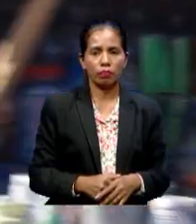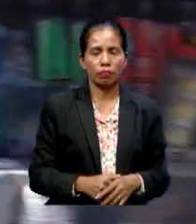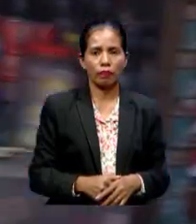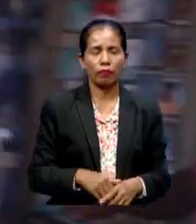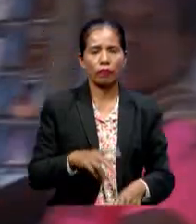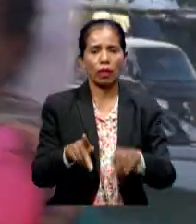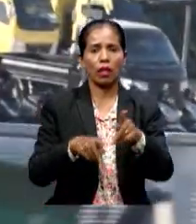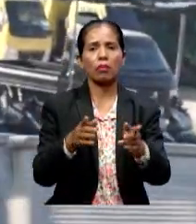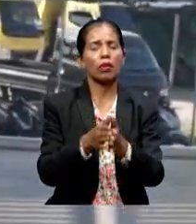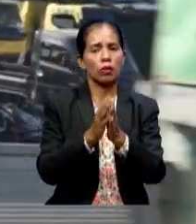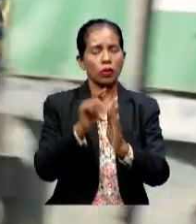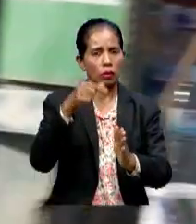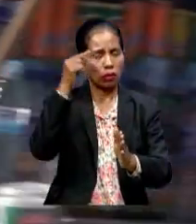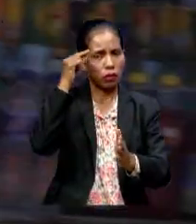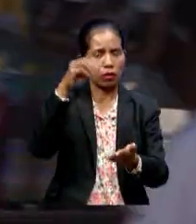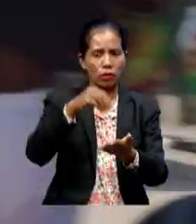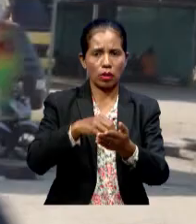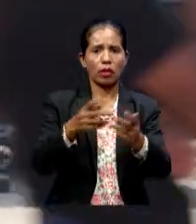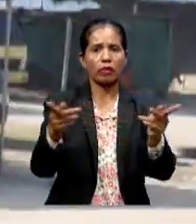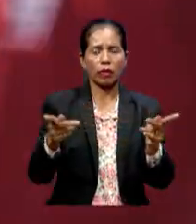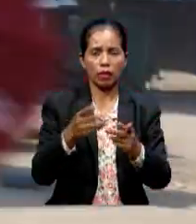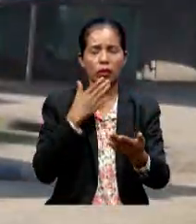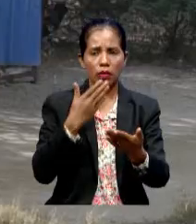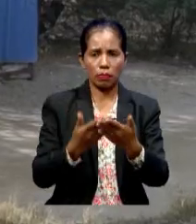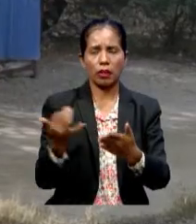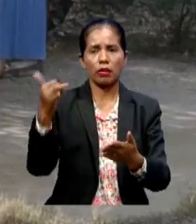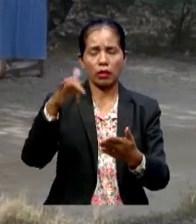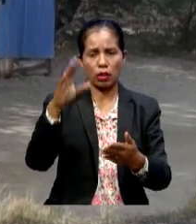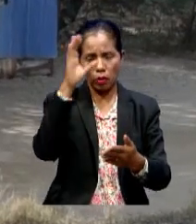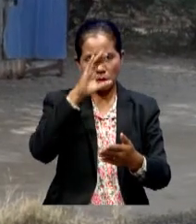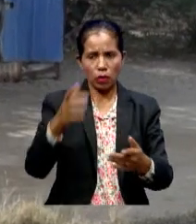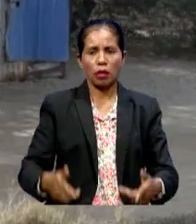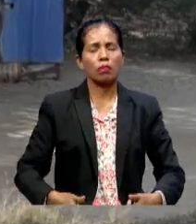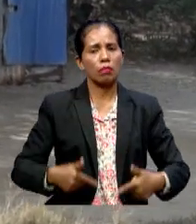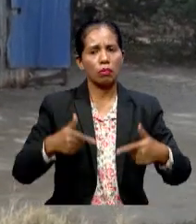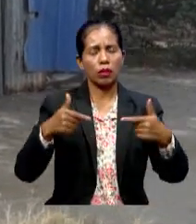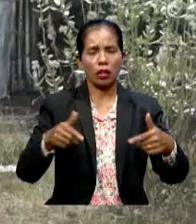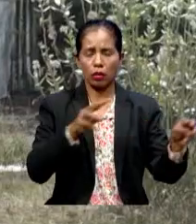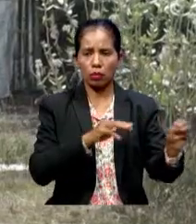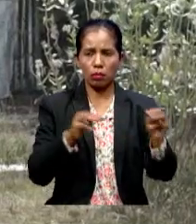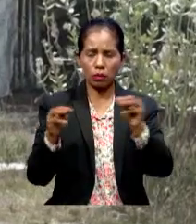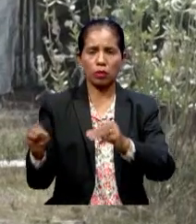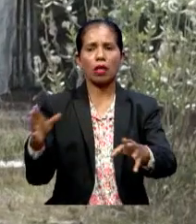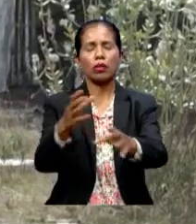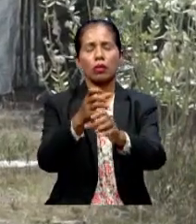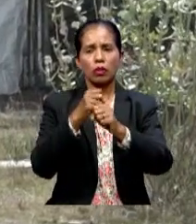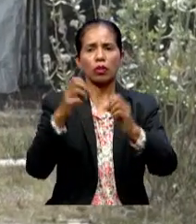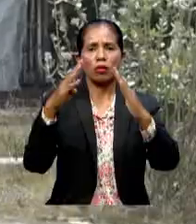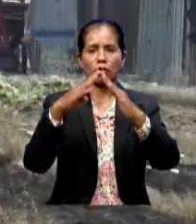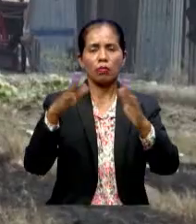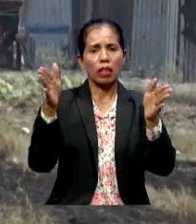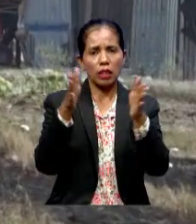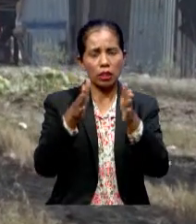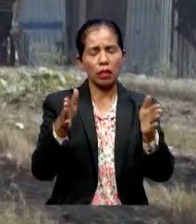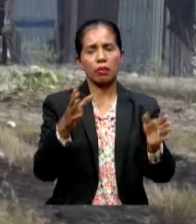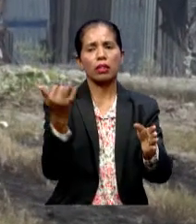Comunidade russo governo ato cria condição de digno basira hori bukamoris antes muda no sob baraca ne basira hari hori